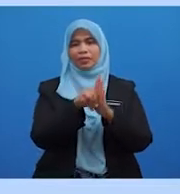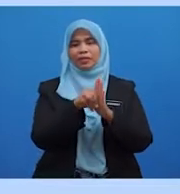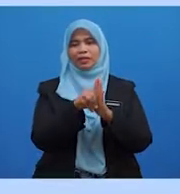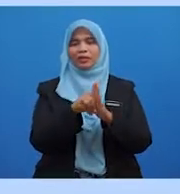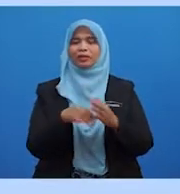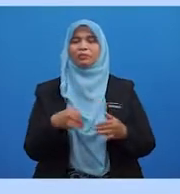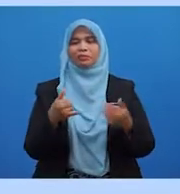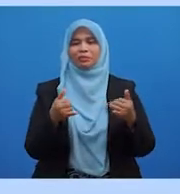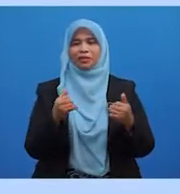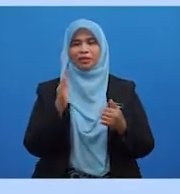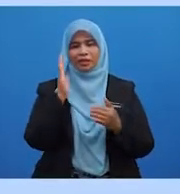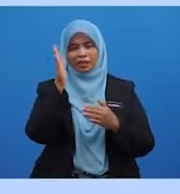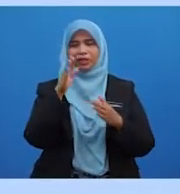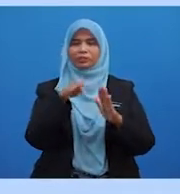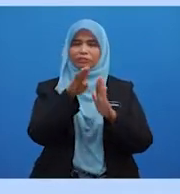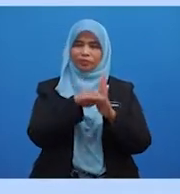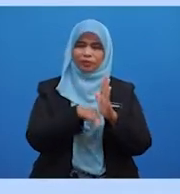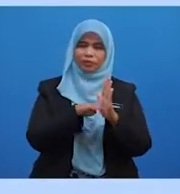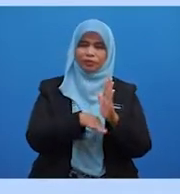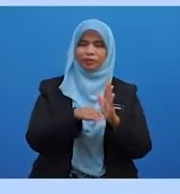biasanya kebimbangan somatik akan menurun.